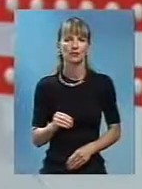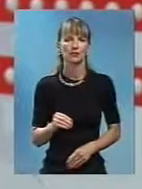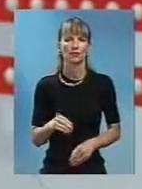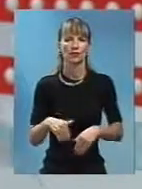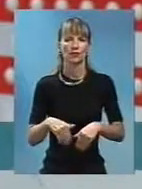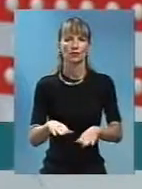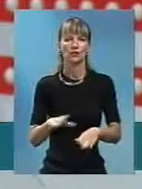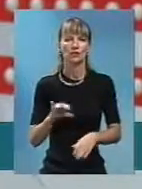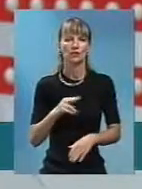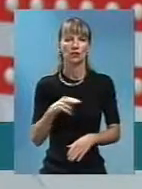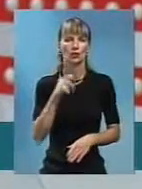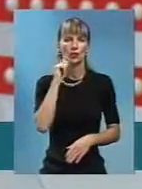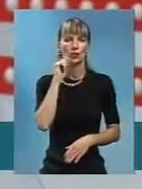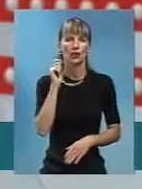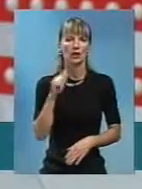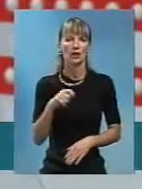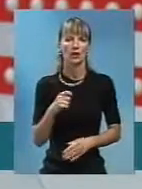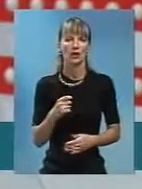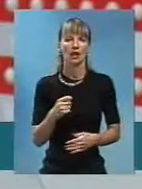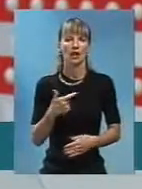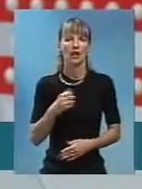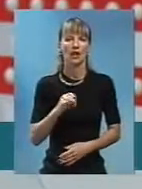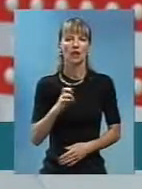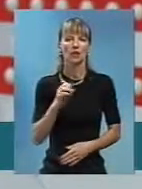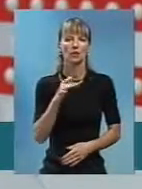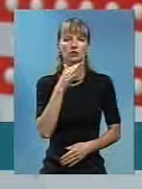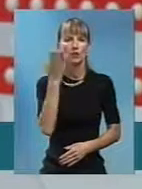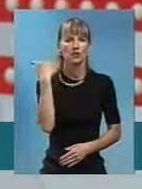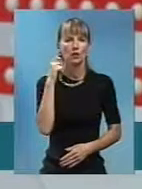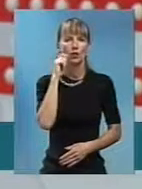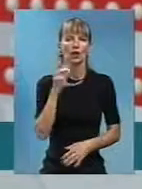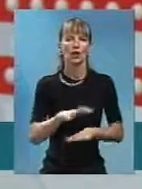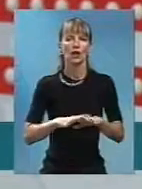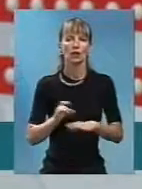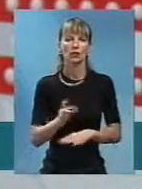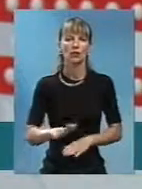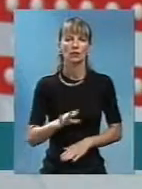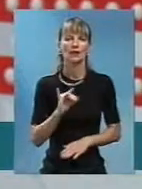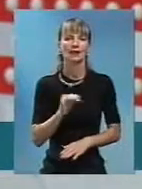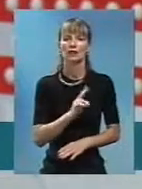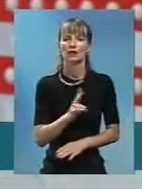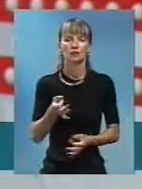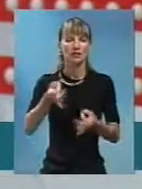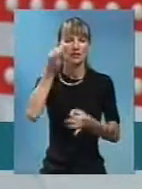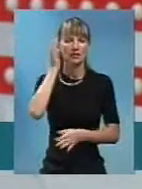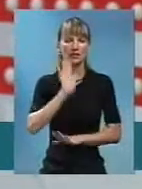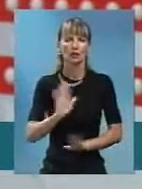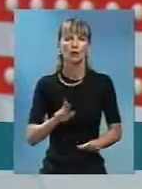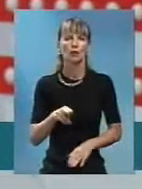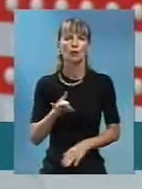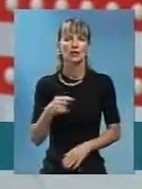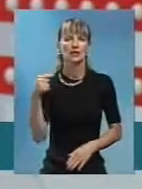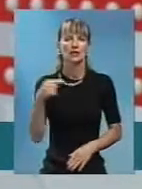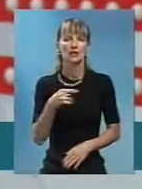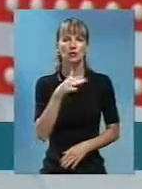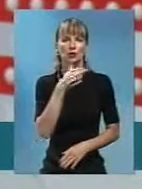відштовхувались від українського герба часів Української Народної Республіки, і майже ніхто не згадував про